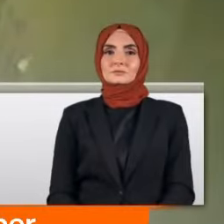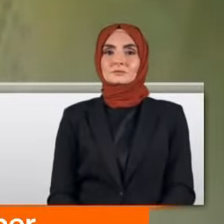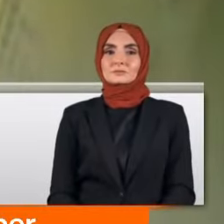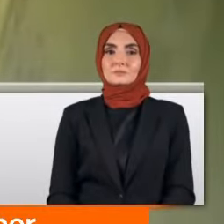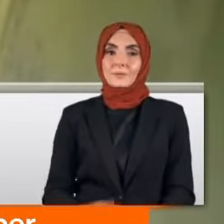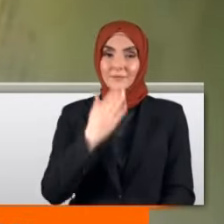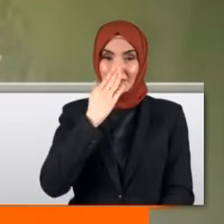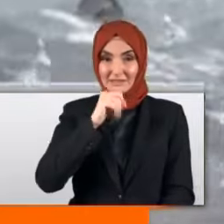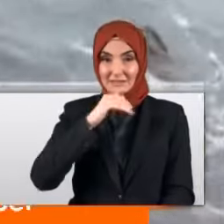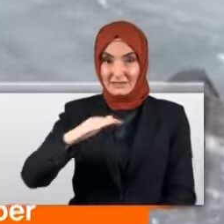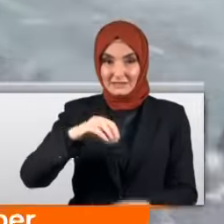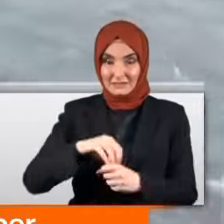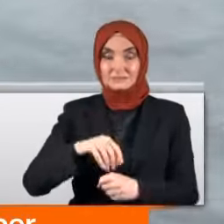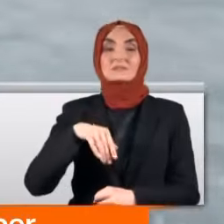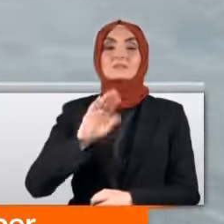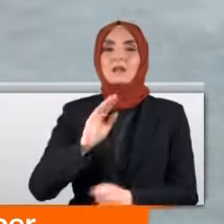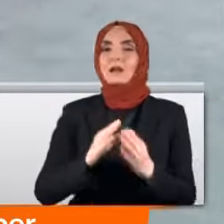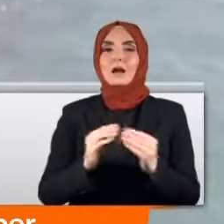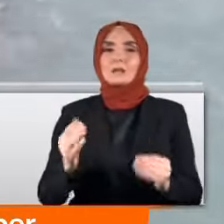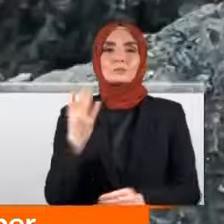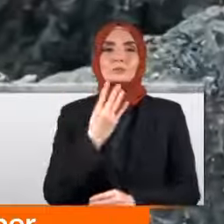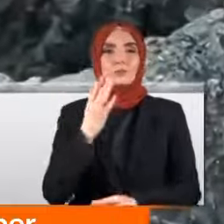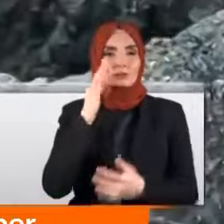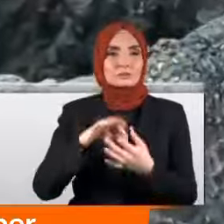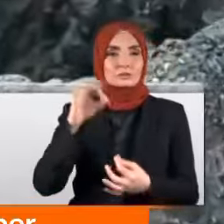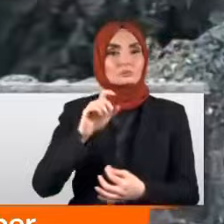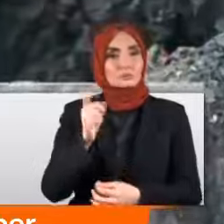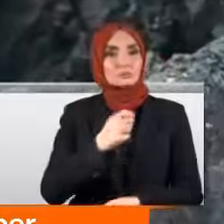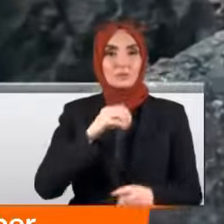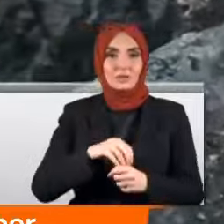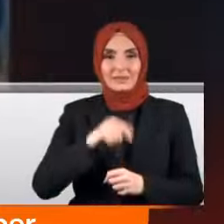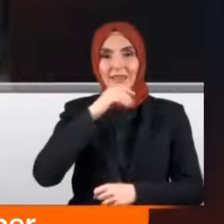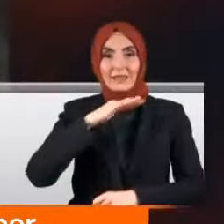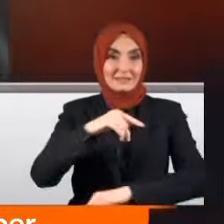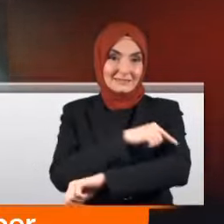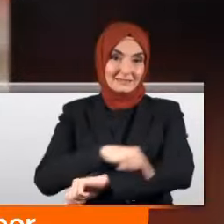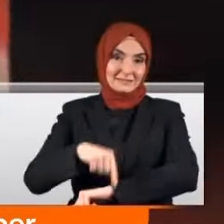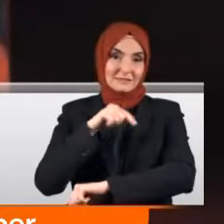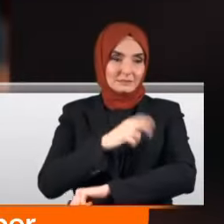Sadece denizde değil, kayıp 4 denizciye ulaşabilmek için kıyı şeridi de taranıyor.